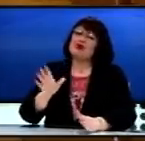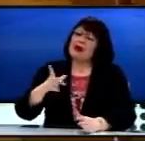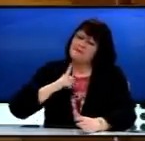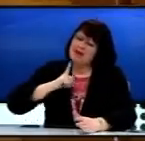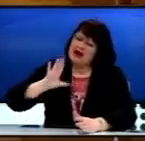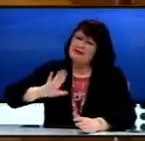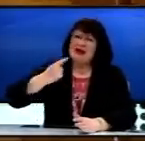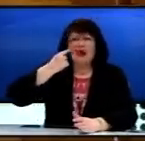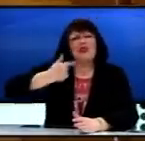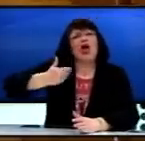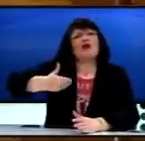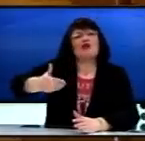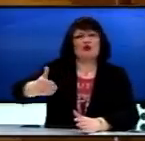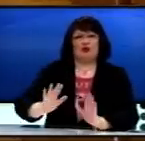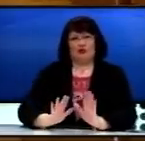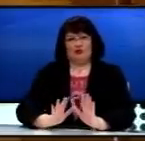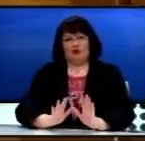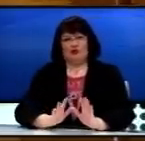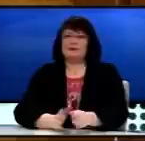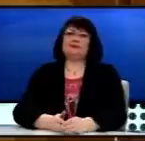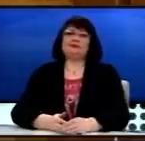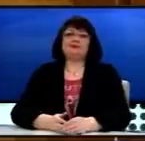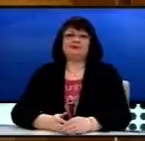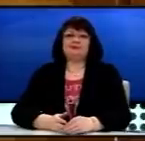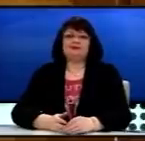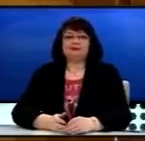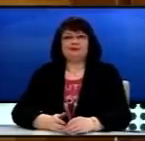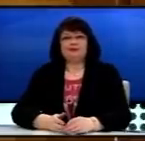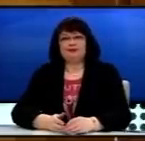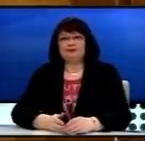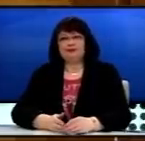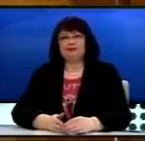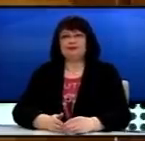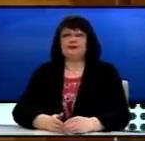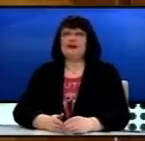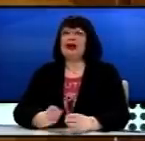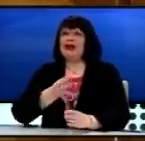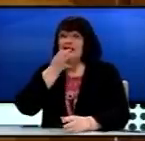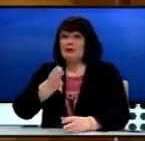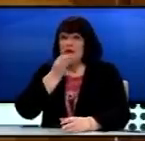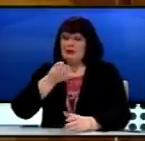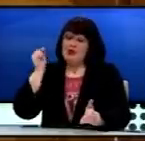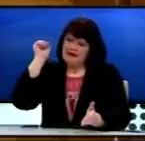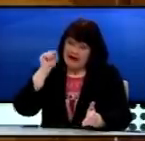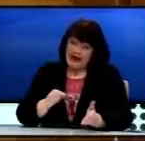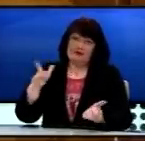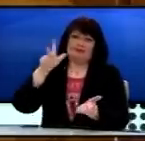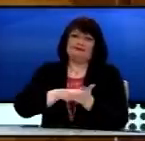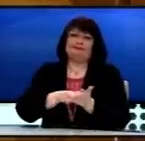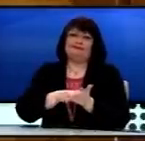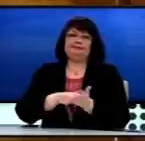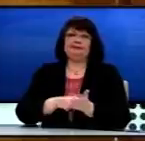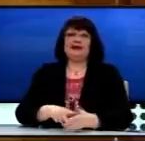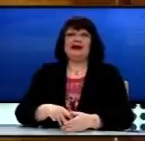έχει ο Θεός πότε θα πάρουμε τα εμβόλια για τη δεύτερη δόση. Παρότι το εμβόλιο, θα το τονίσω αυτό, έχει εγκριθεί για να